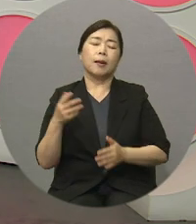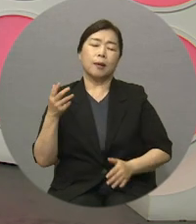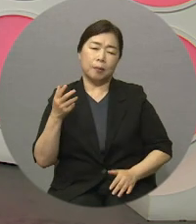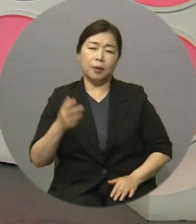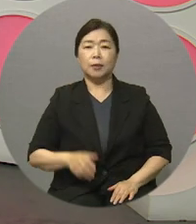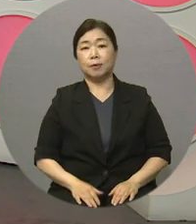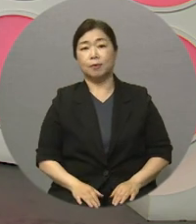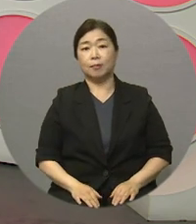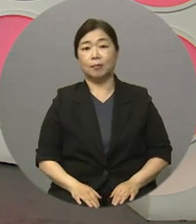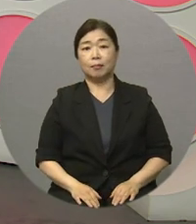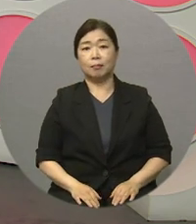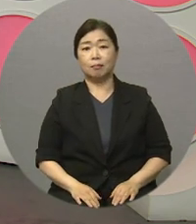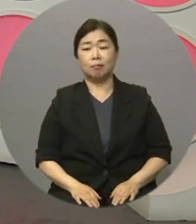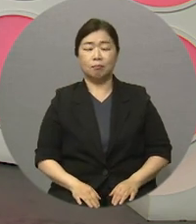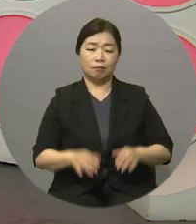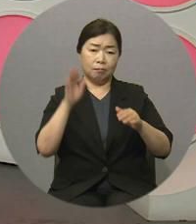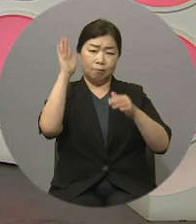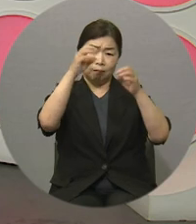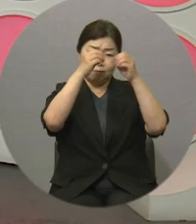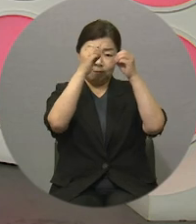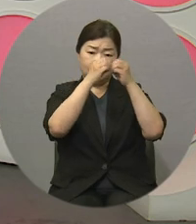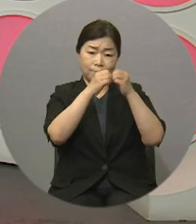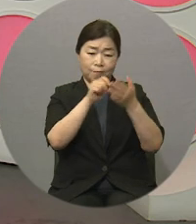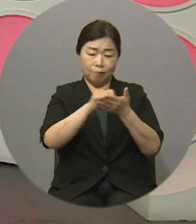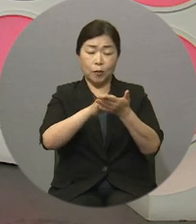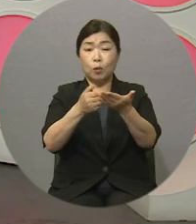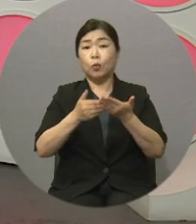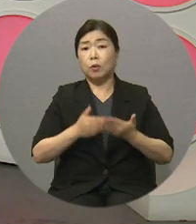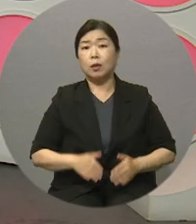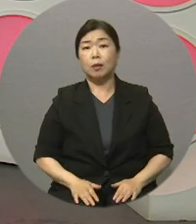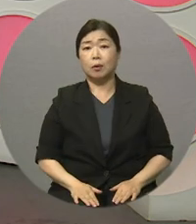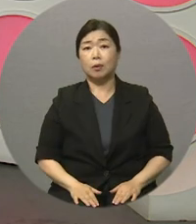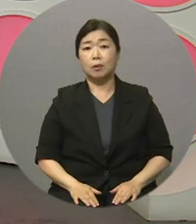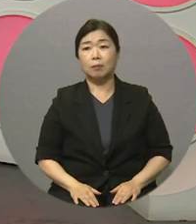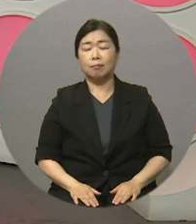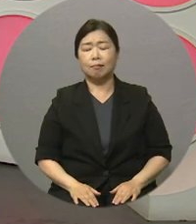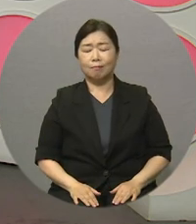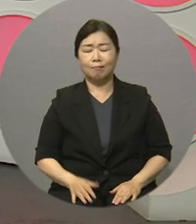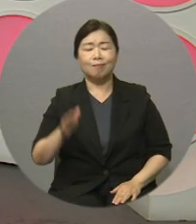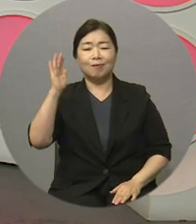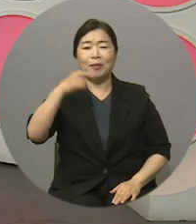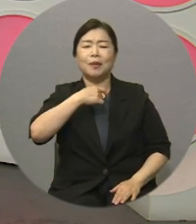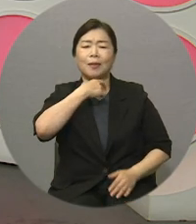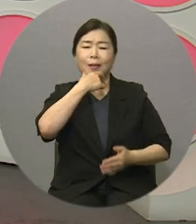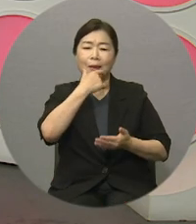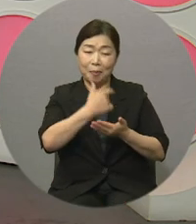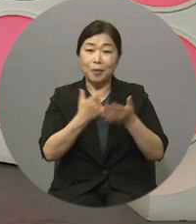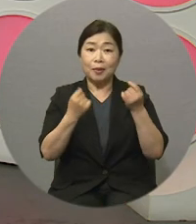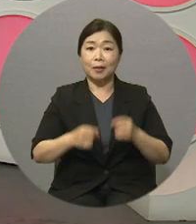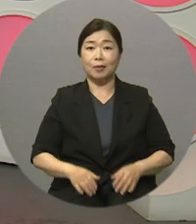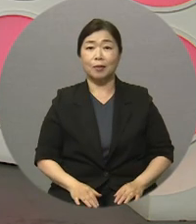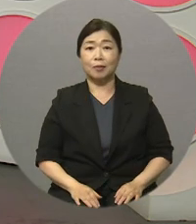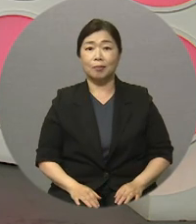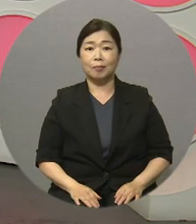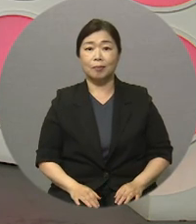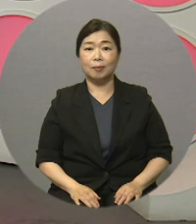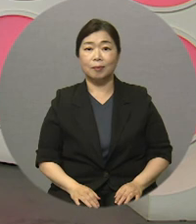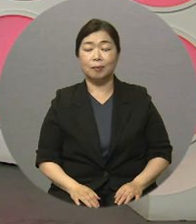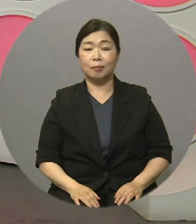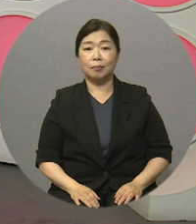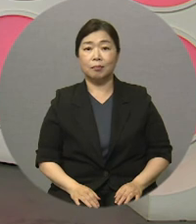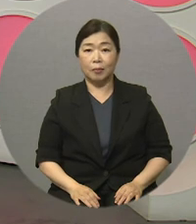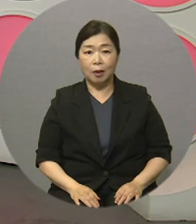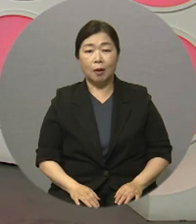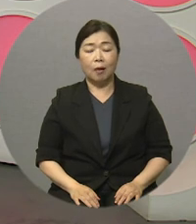아유 박수. 이렇게 보내주셨네요. 네, 네. 아유 감동적인 사연이네요. 네. 네.